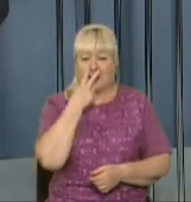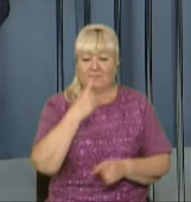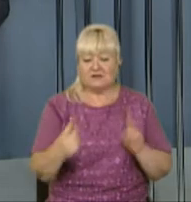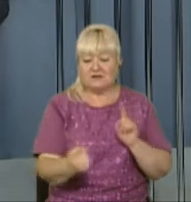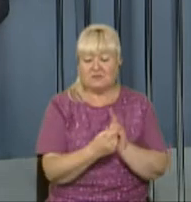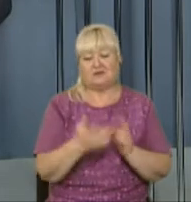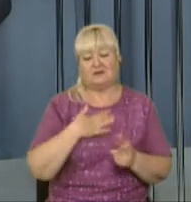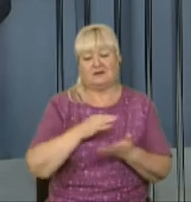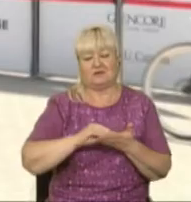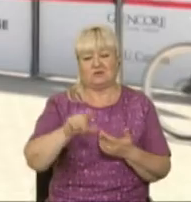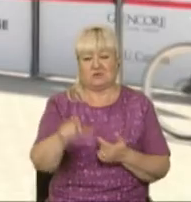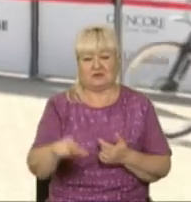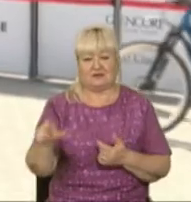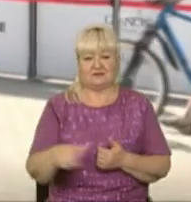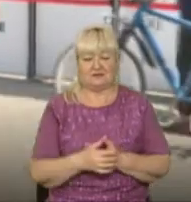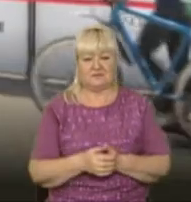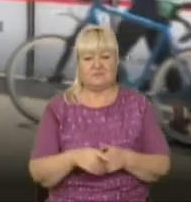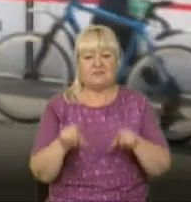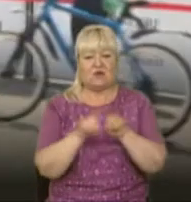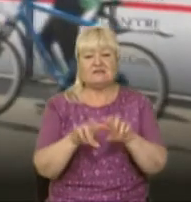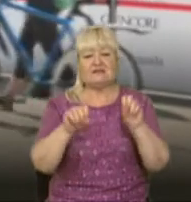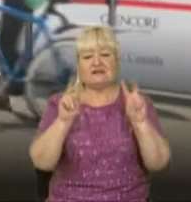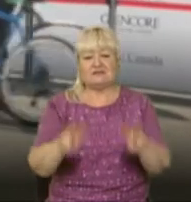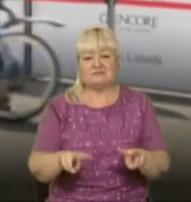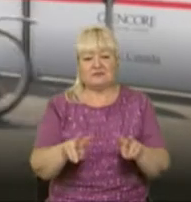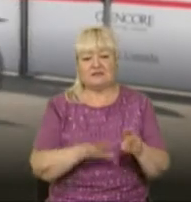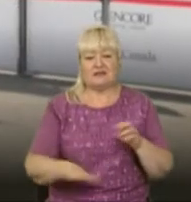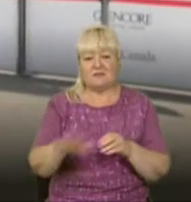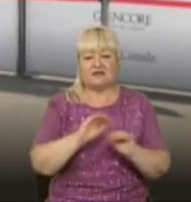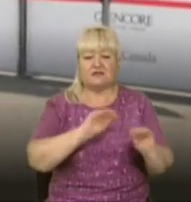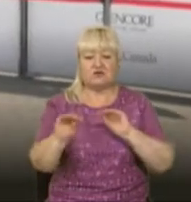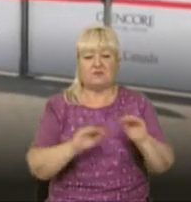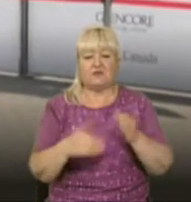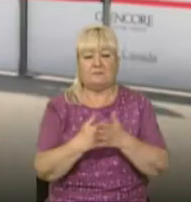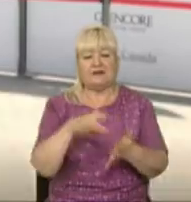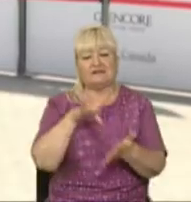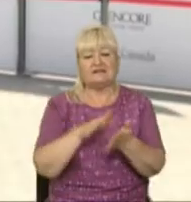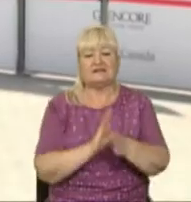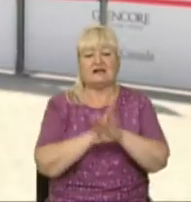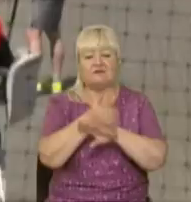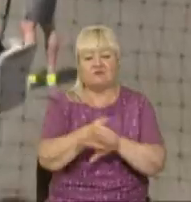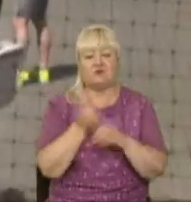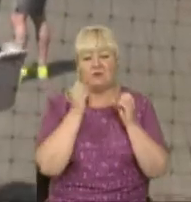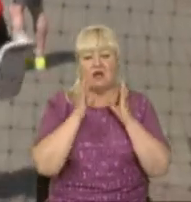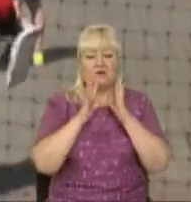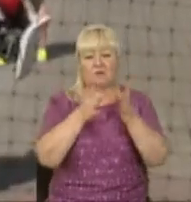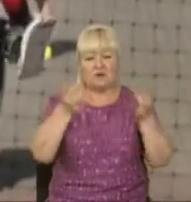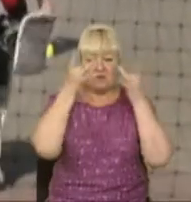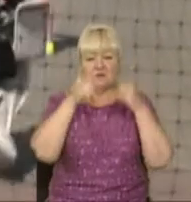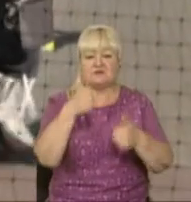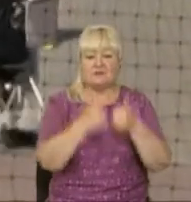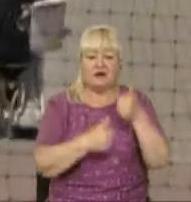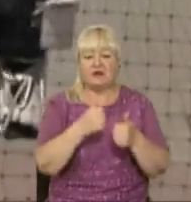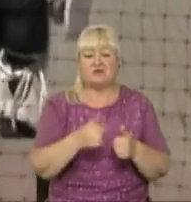поєдинок і наші журналісти. Ось такий спеціальний хокейний майданчик облаштували перед центральним входом до парку культури. Тут змагається